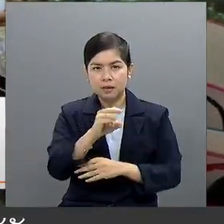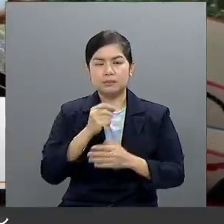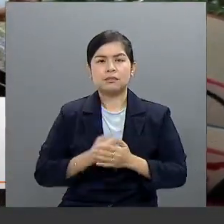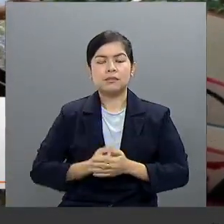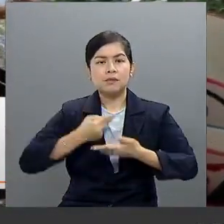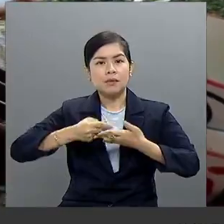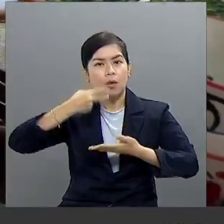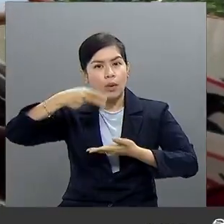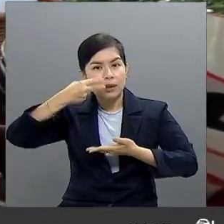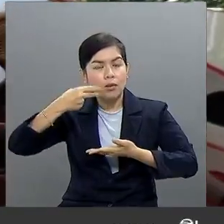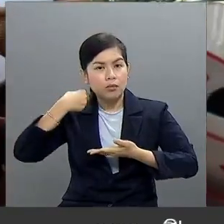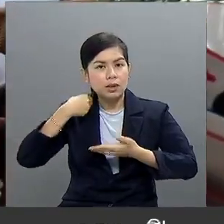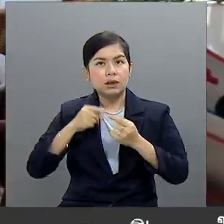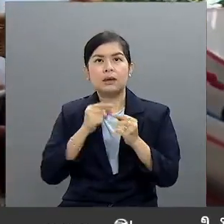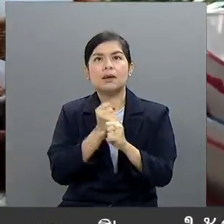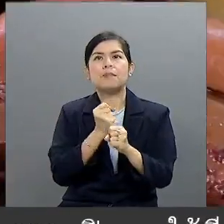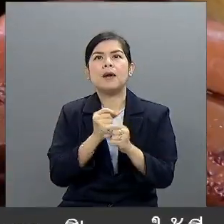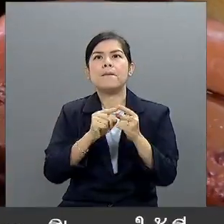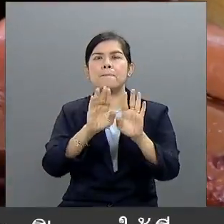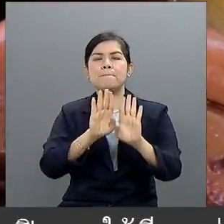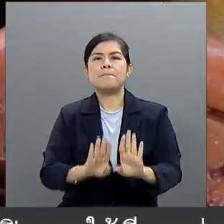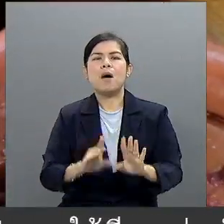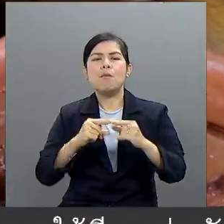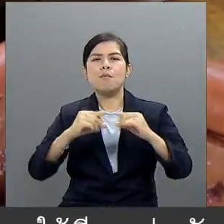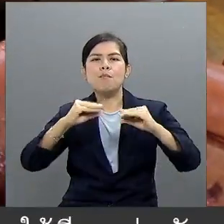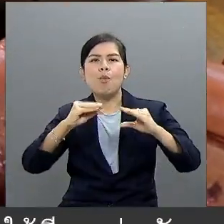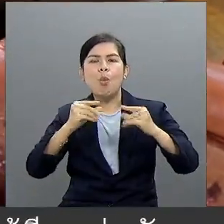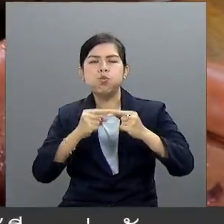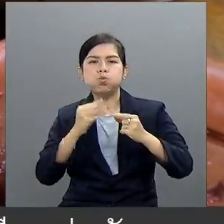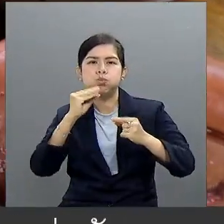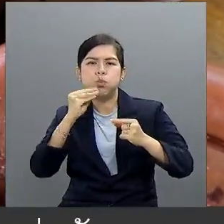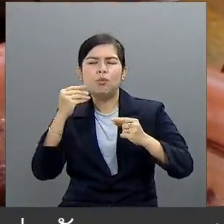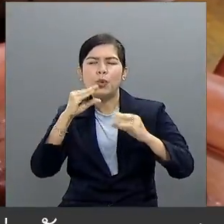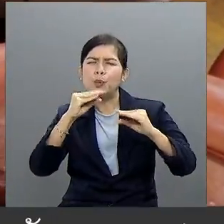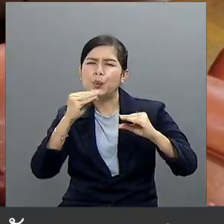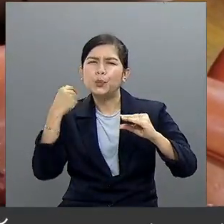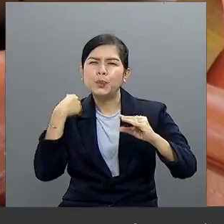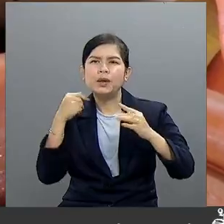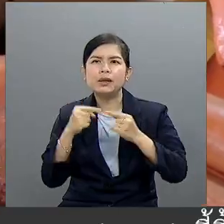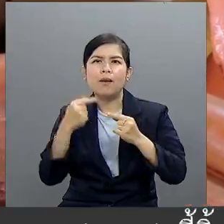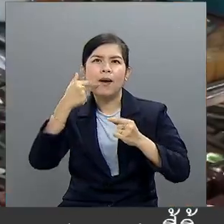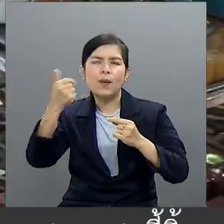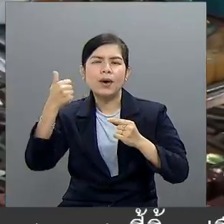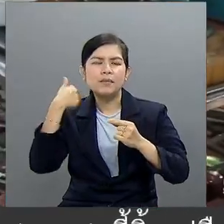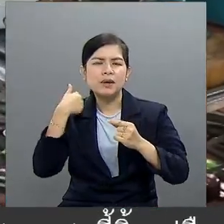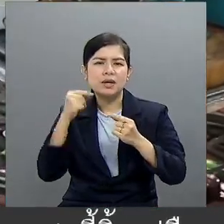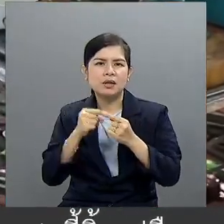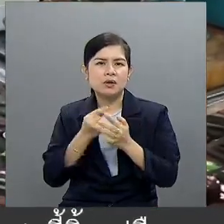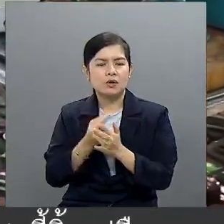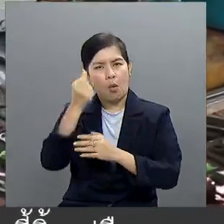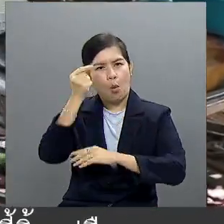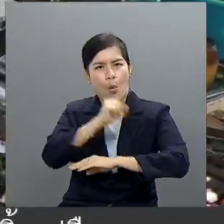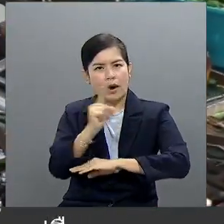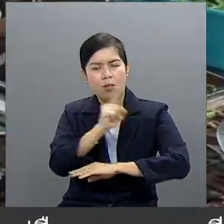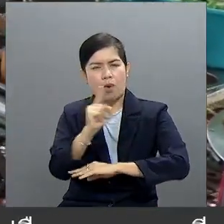ทำหมูเด้งแบบรองก้นชามและคัดสรรความสดใหม่ของหมูเด้งมาให้ลูกค้าแบบวันต่อวันนอกจากนี้ก็ยังมีเม